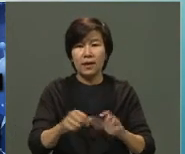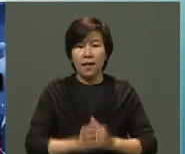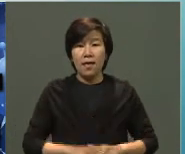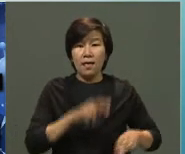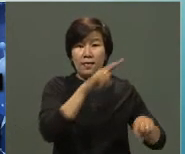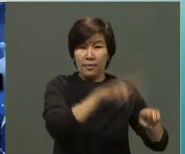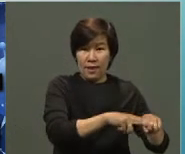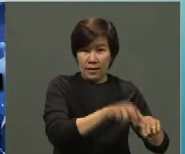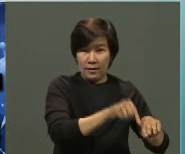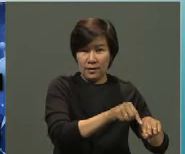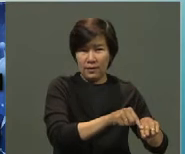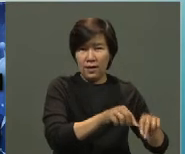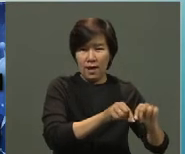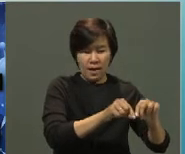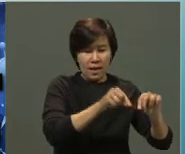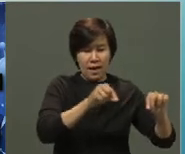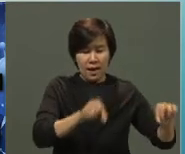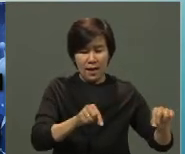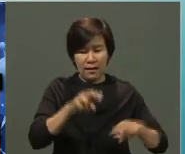มานั่งยืนในนะครับ 1